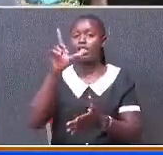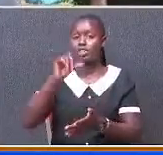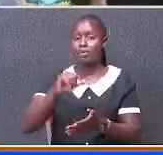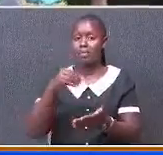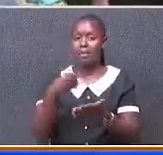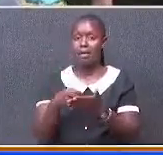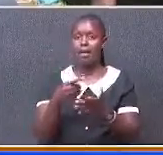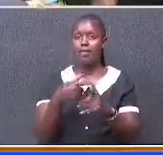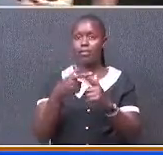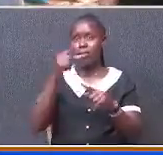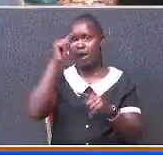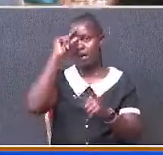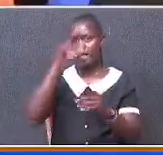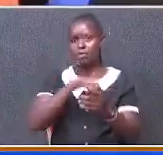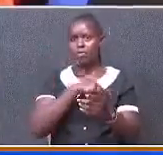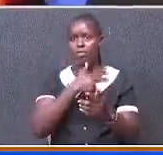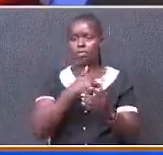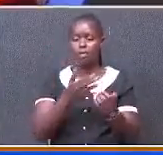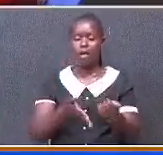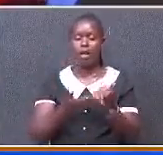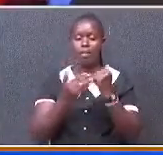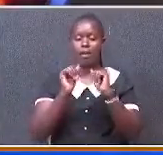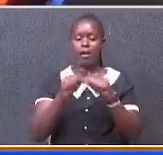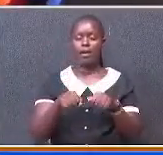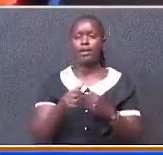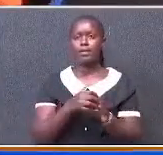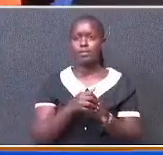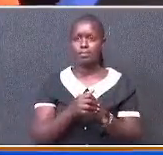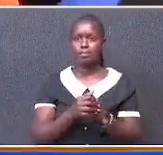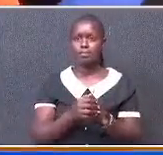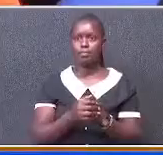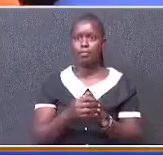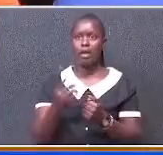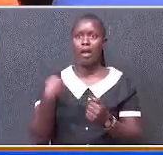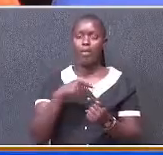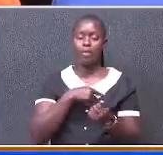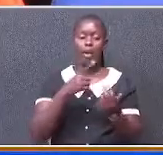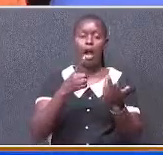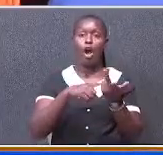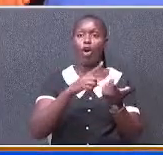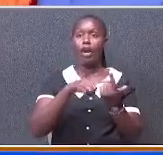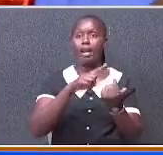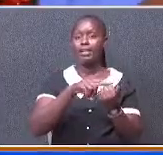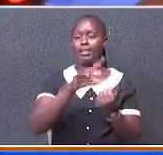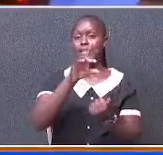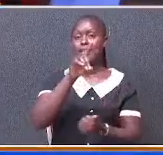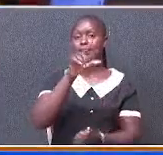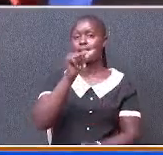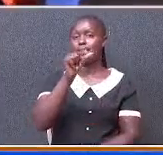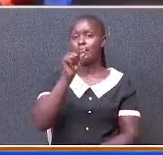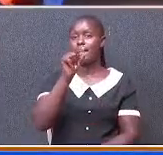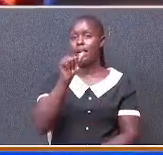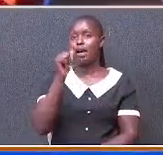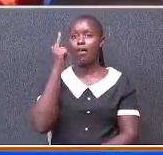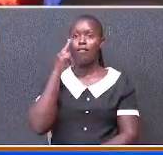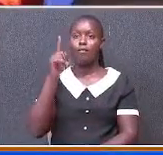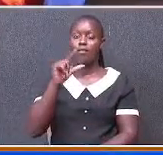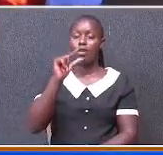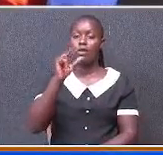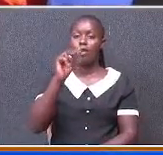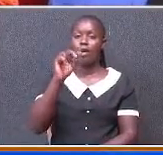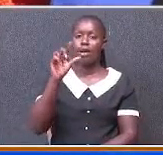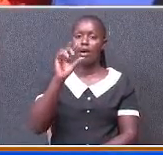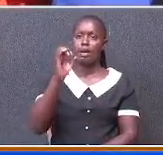hospitals, inaweza saidia sana. Nimechukua database ya watu wa Ngecha Tigoni ambao wako na